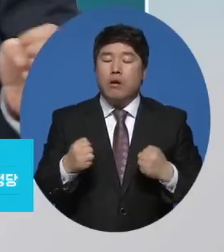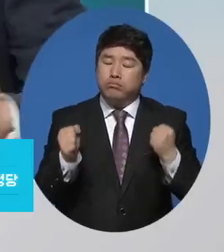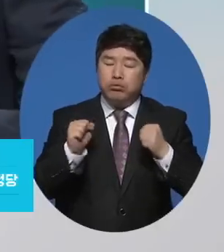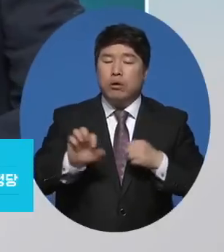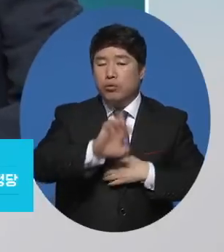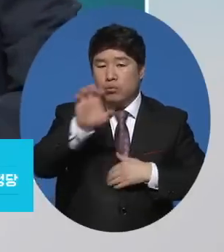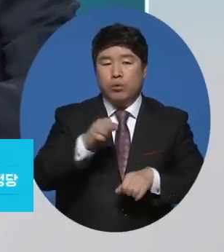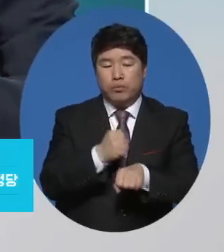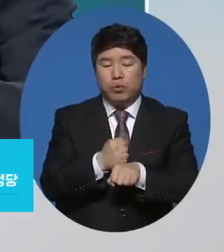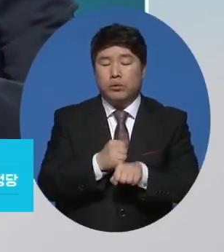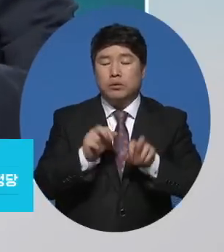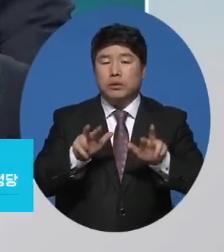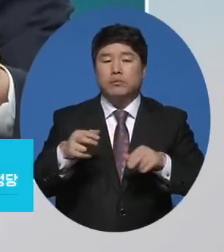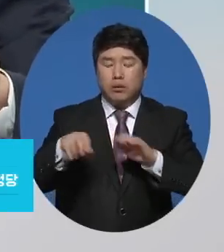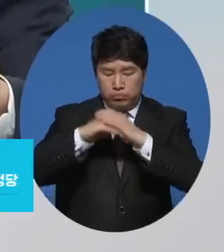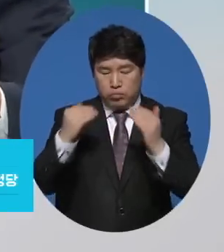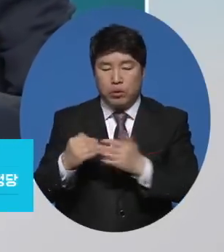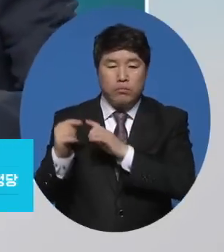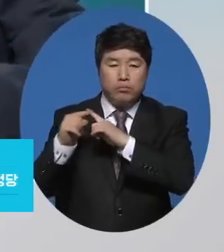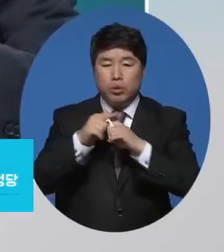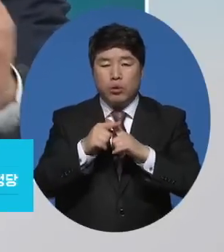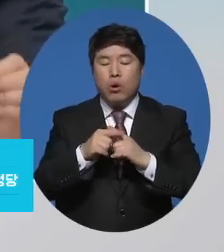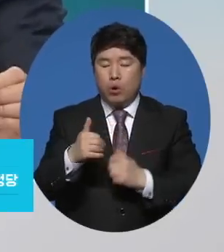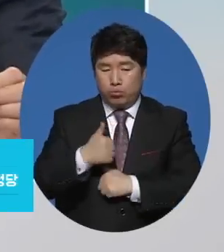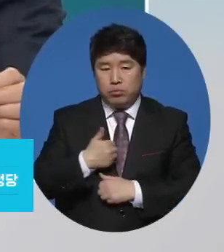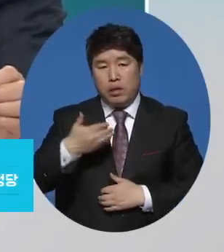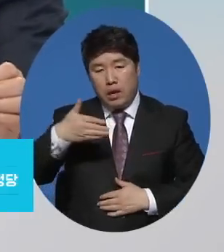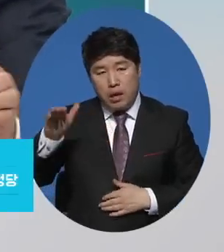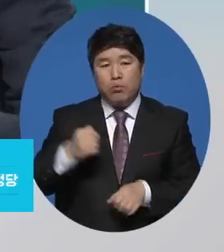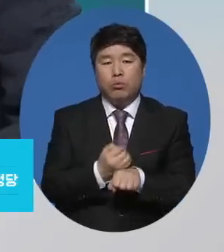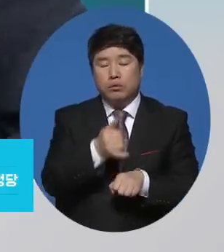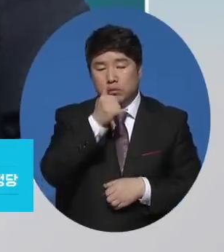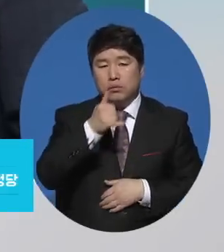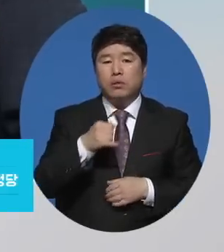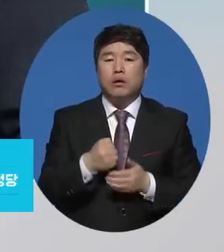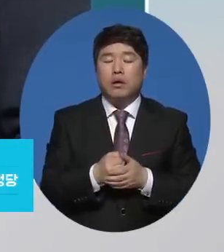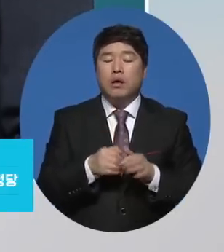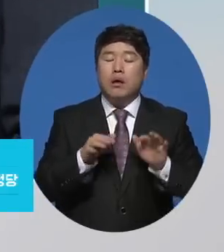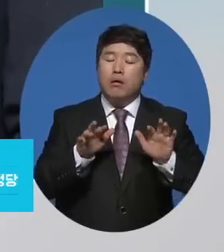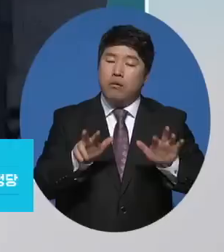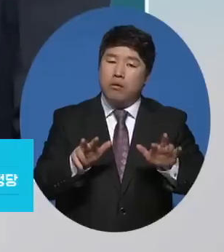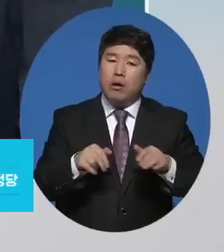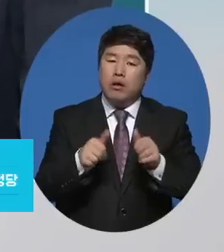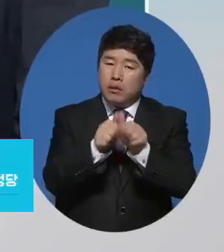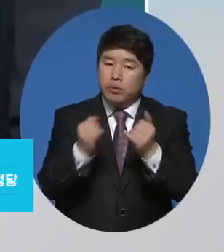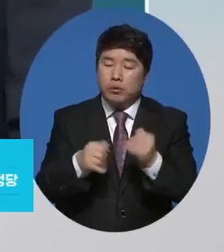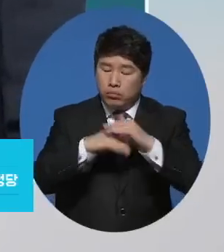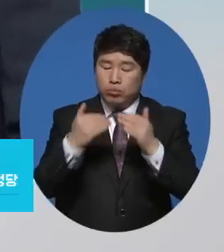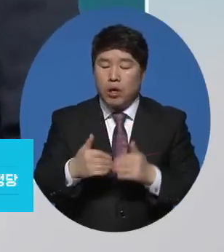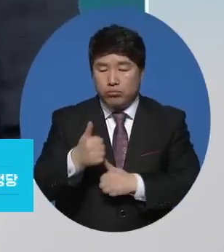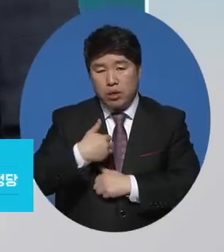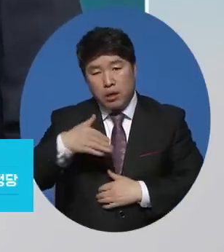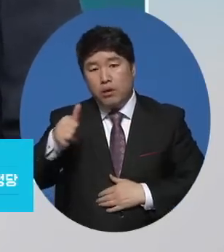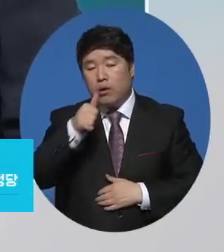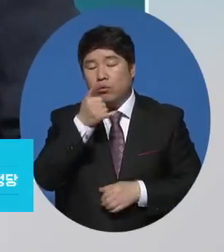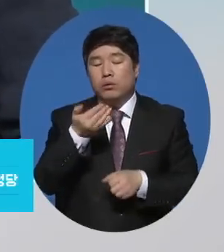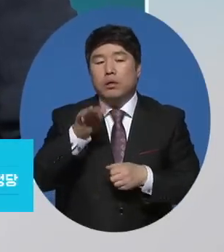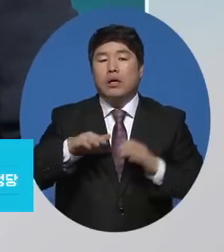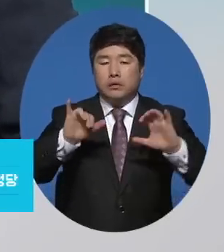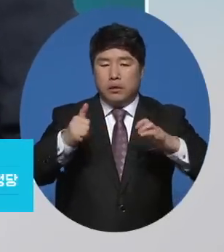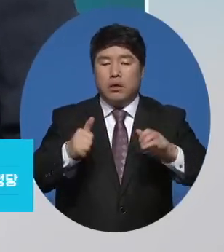돌아가고 있고 심지어 뭐 남녀 전부 다 군가는 그런 명제로 돌아가고 있고 그래서 에서 제일